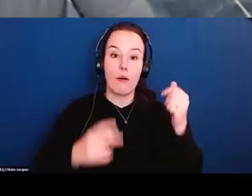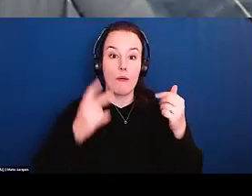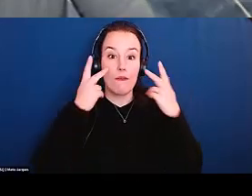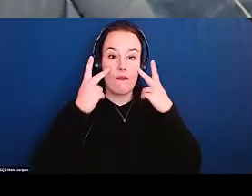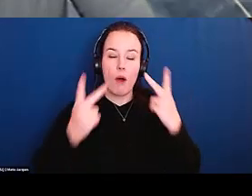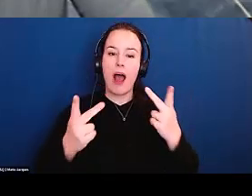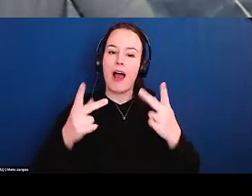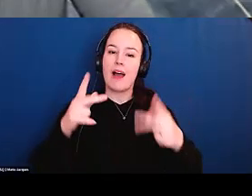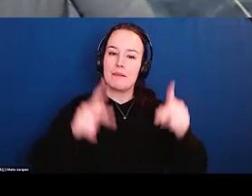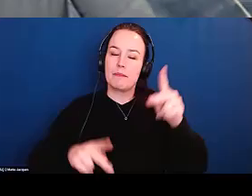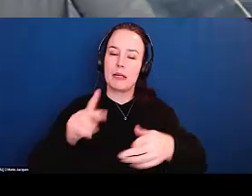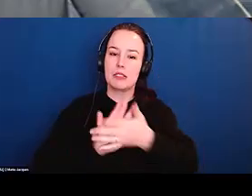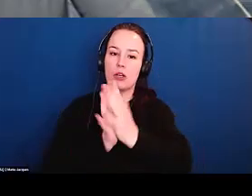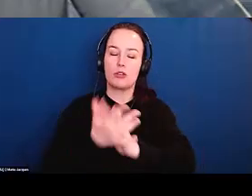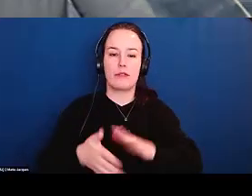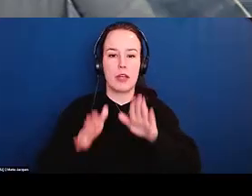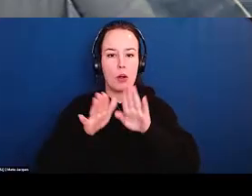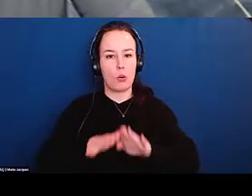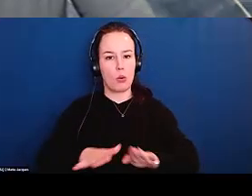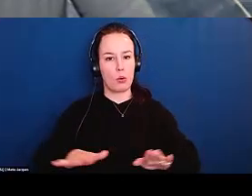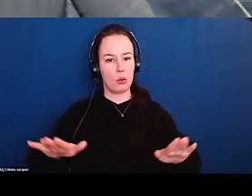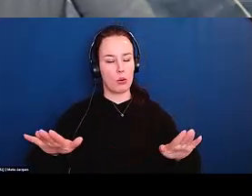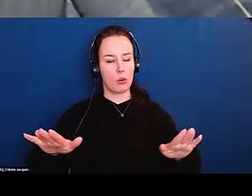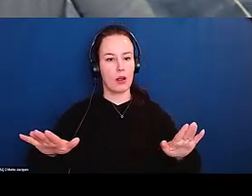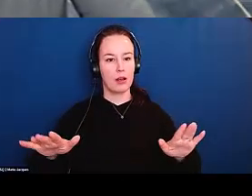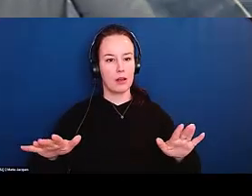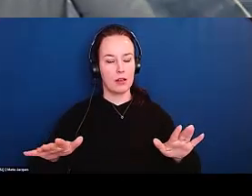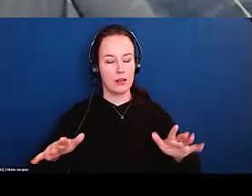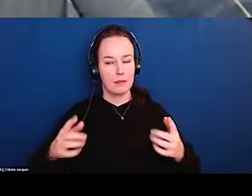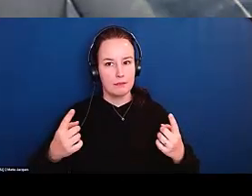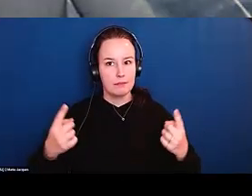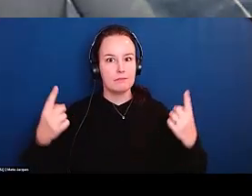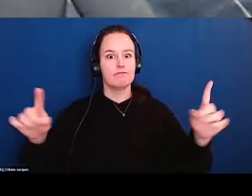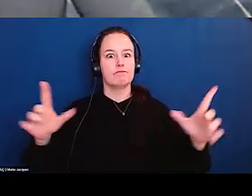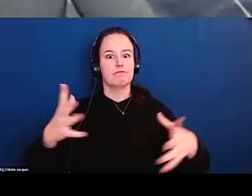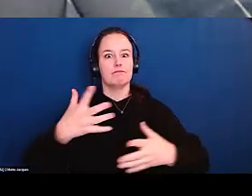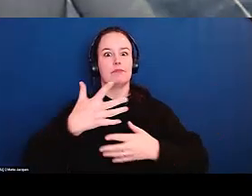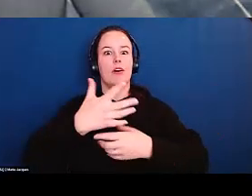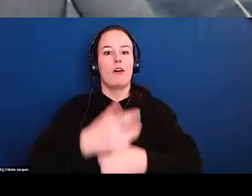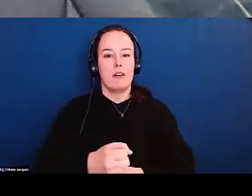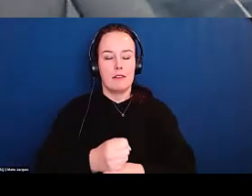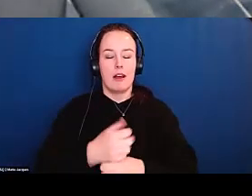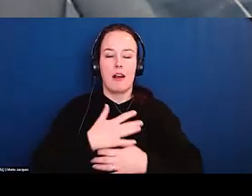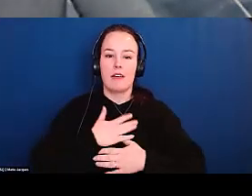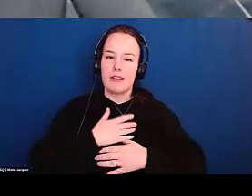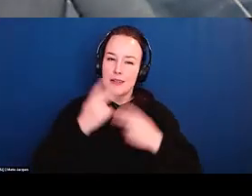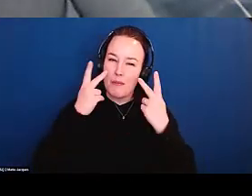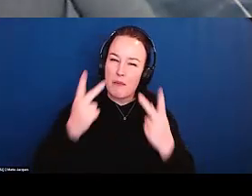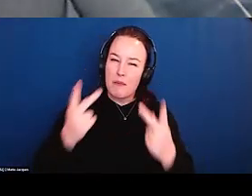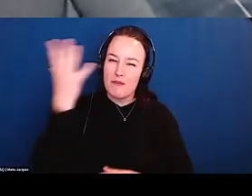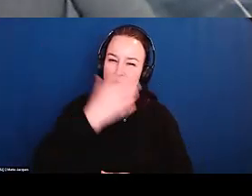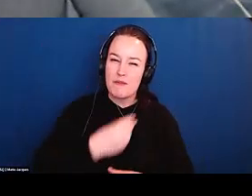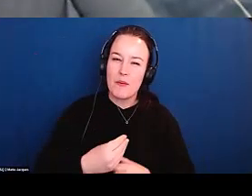personnes se relâcher, se détendre et enfin faire confiance. C'est vrai que nous faisons